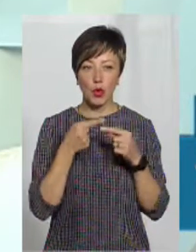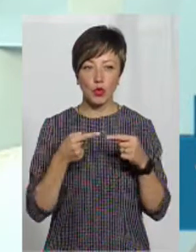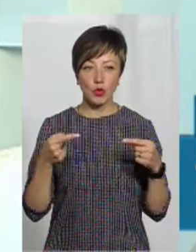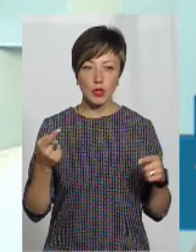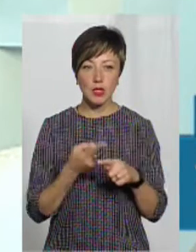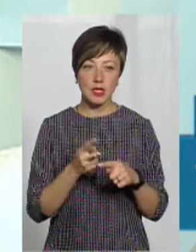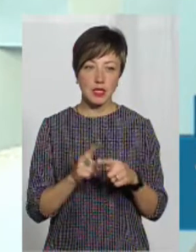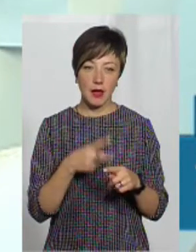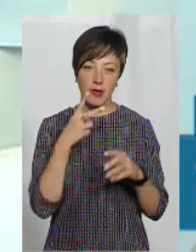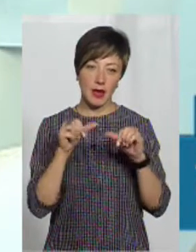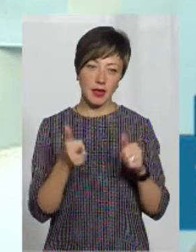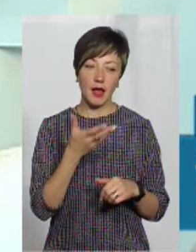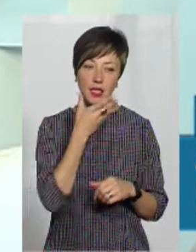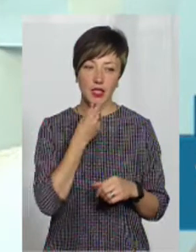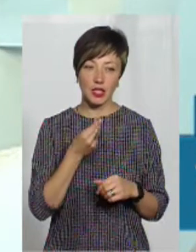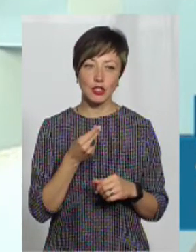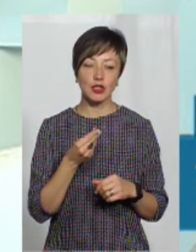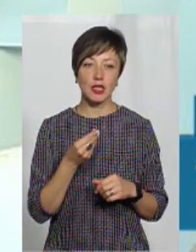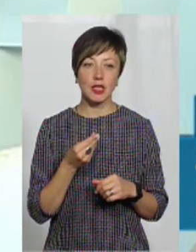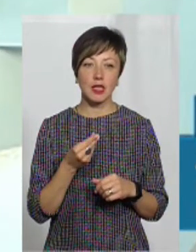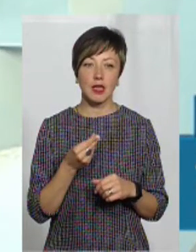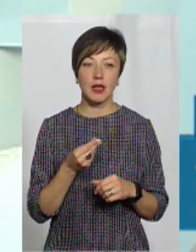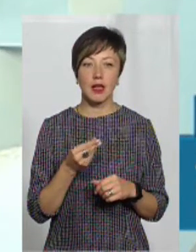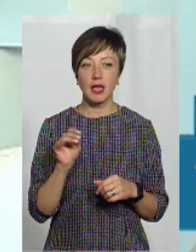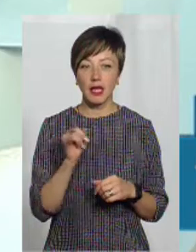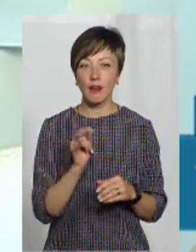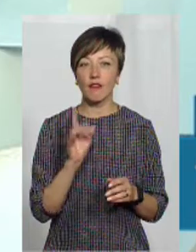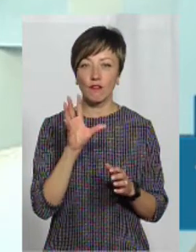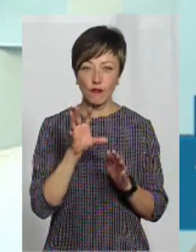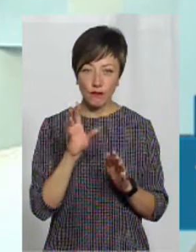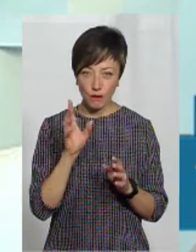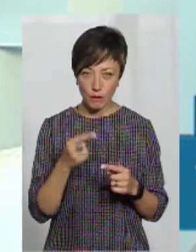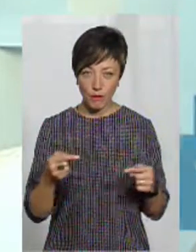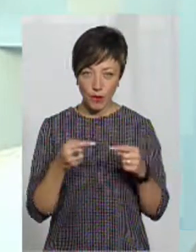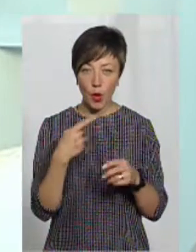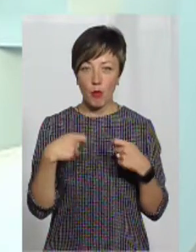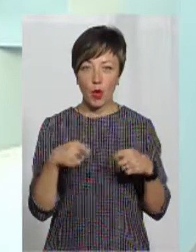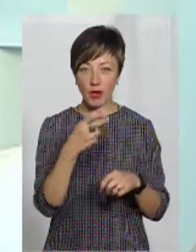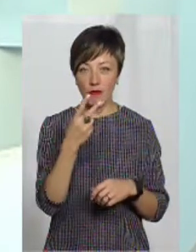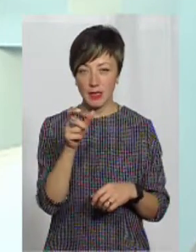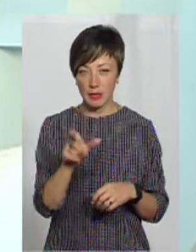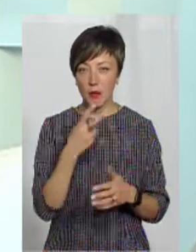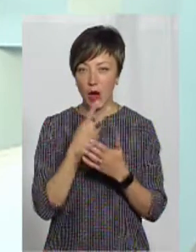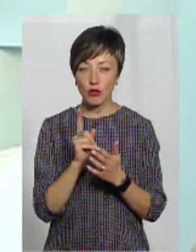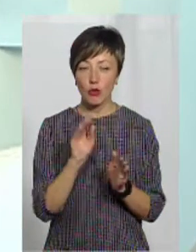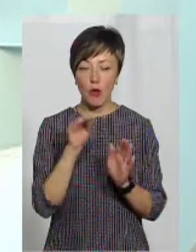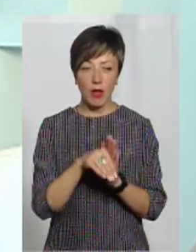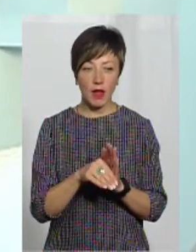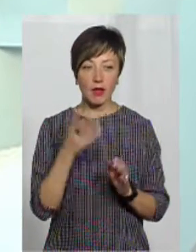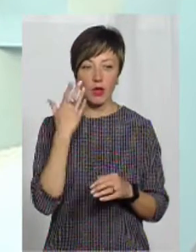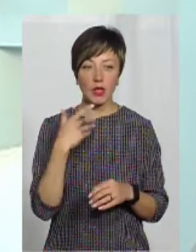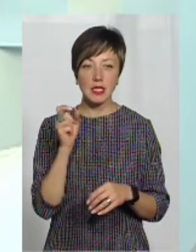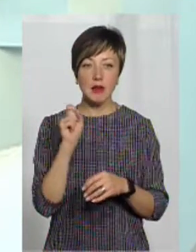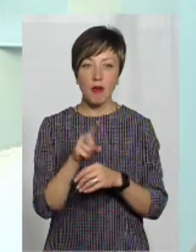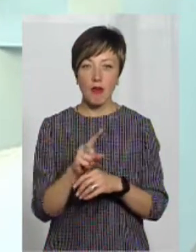продукти. Це виглядає дуже естетично, це виглядає гарно. І в той же час продавець бачить, що я туди поклала. Коли